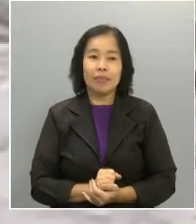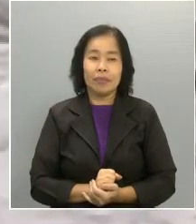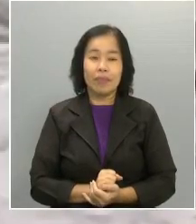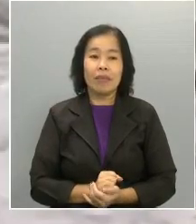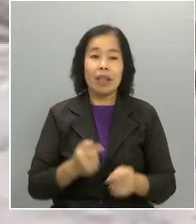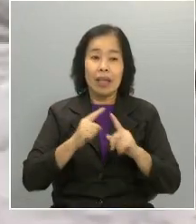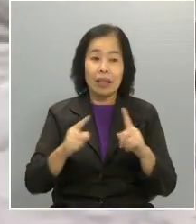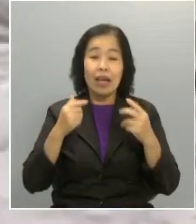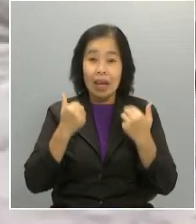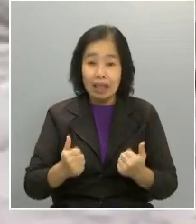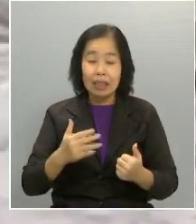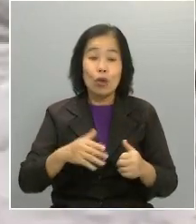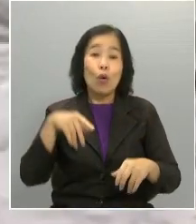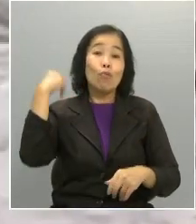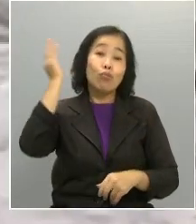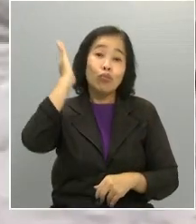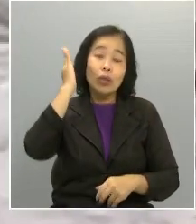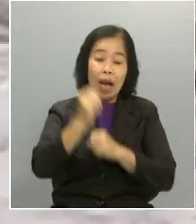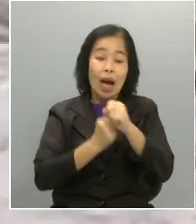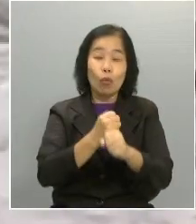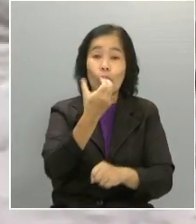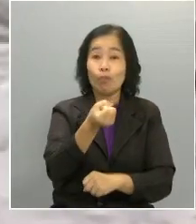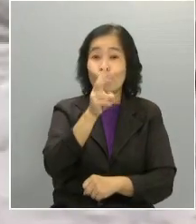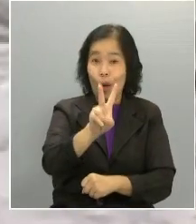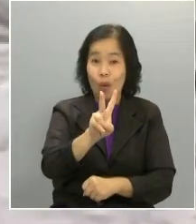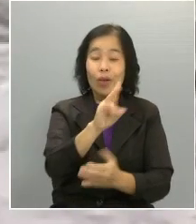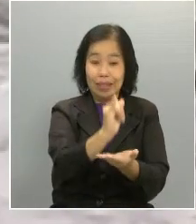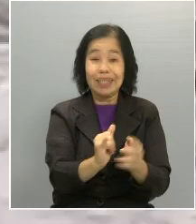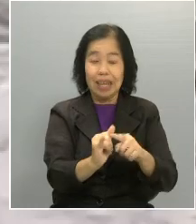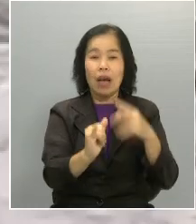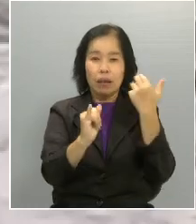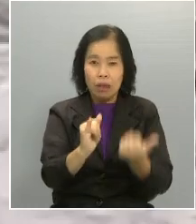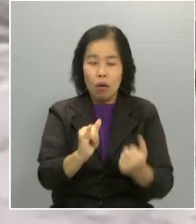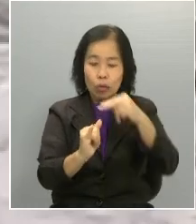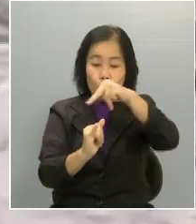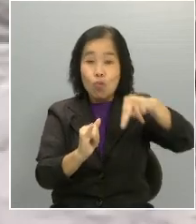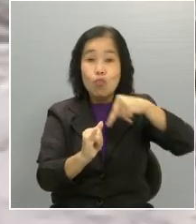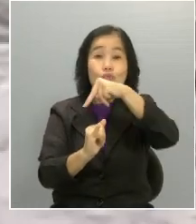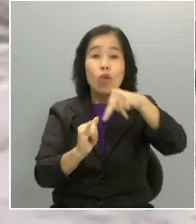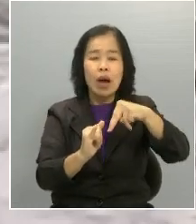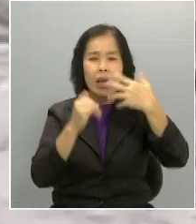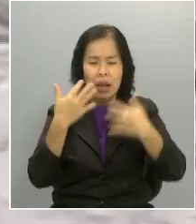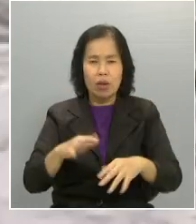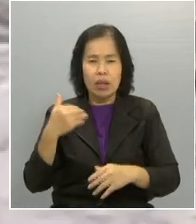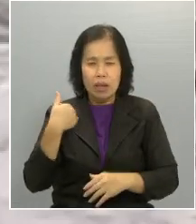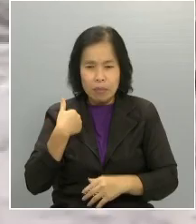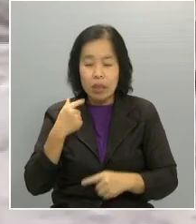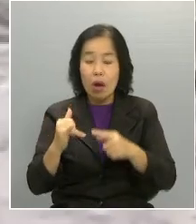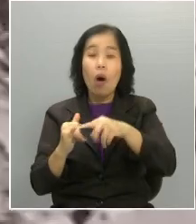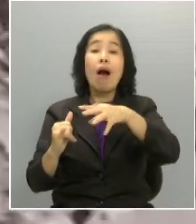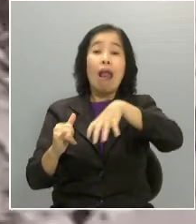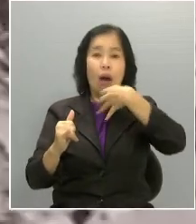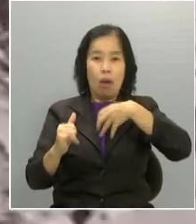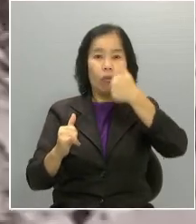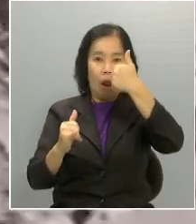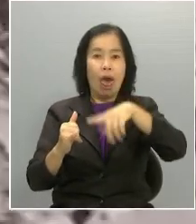แต่ทีนี้ตัวของน้องโซดาก็คือเด็กชายที่ถูกไฟดูดเนี่ยล่าสุดนะครับเห็นว่าน้องเล่าเหตุการณ์ให้นักข่าวฟัง